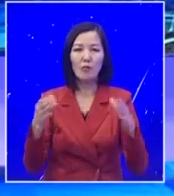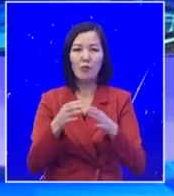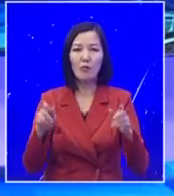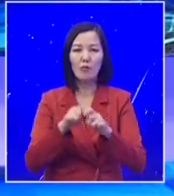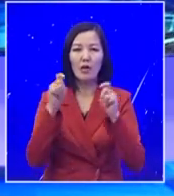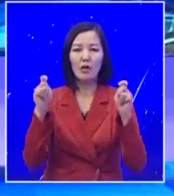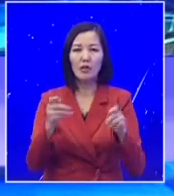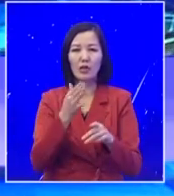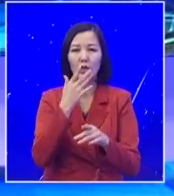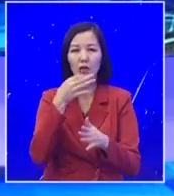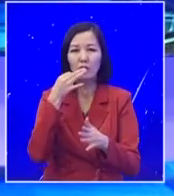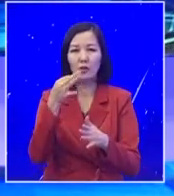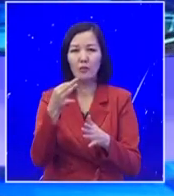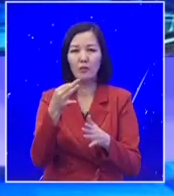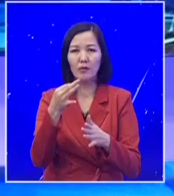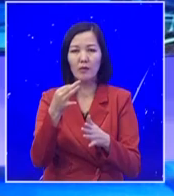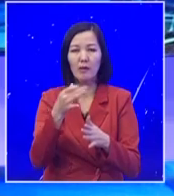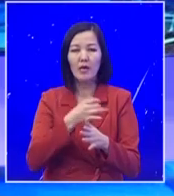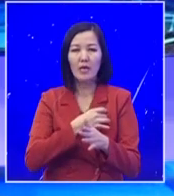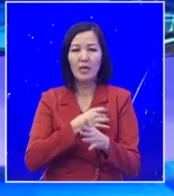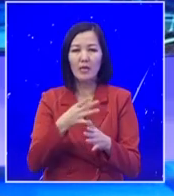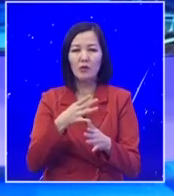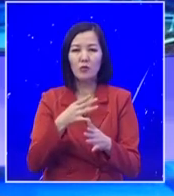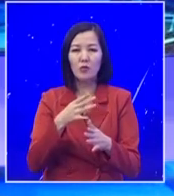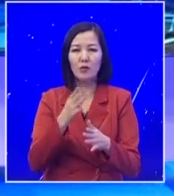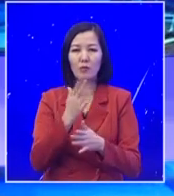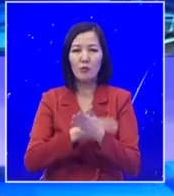мамандар шетелдің тәжірибесіне сүйене отырып, инсульт алған